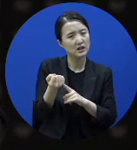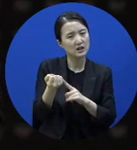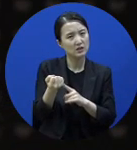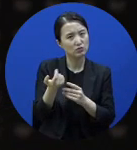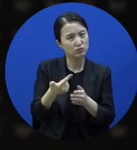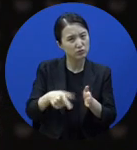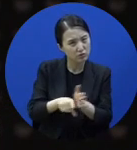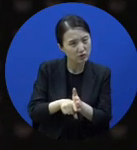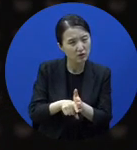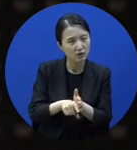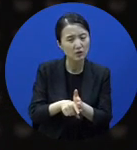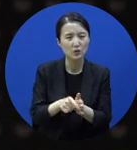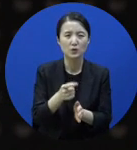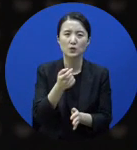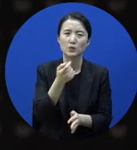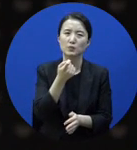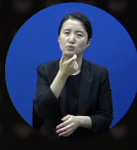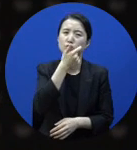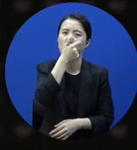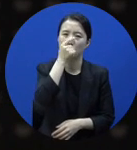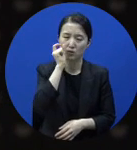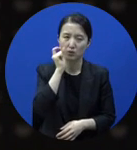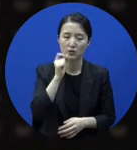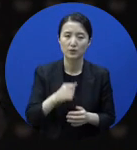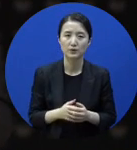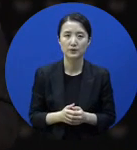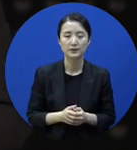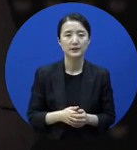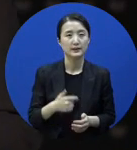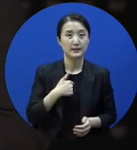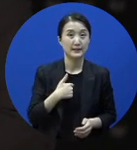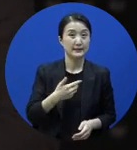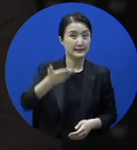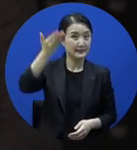한번 고민을 좀 해봤습니다. 그 당시 때가 제가 한 30대 후반이었는데